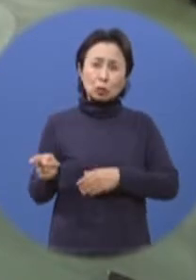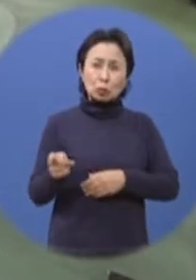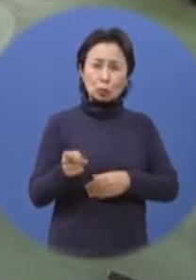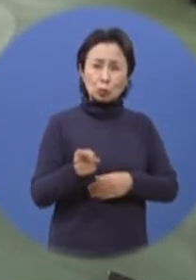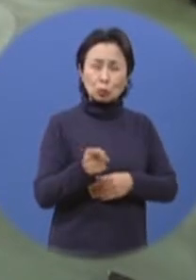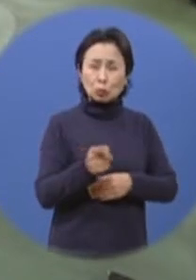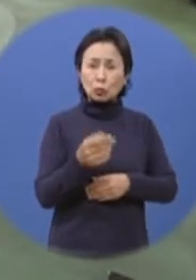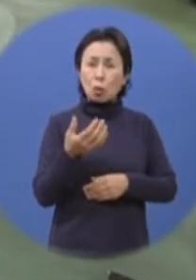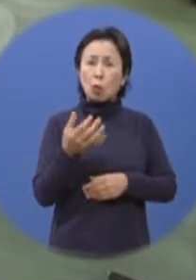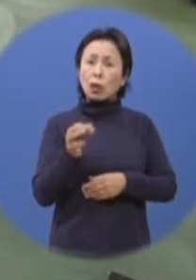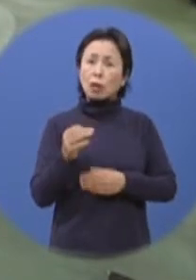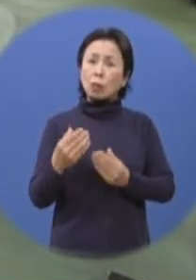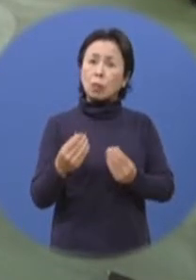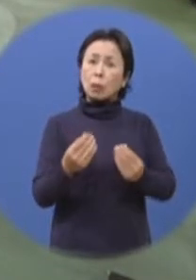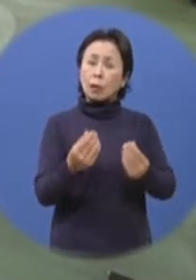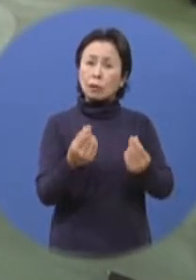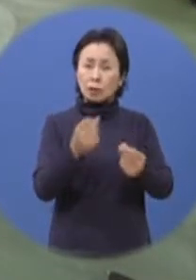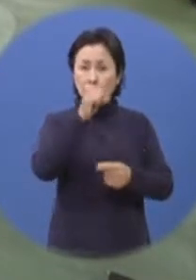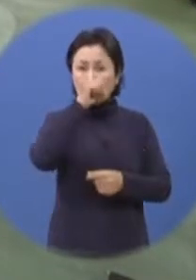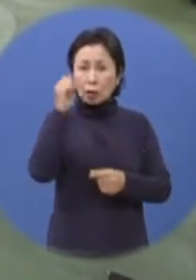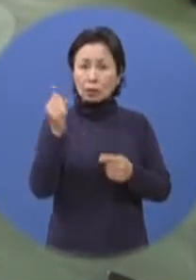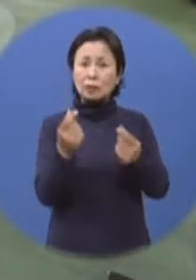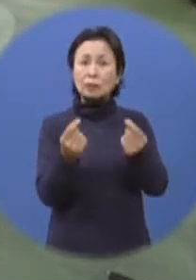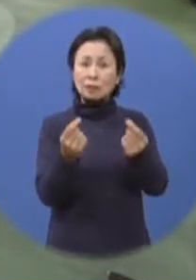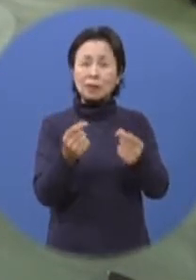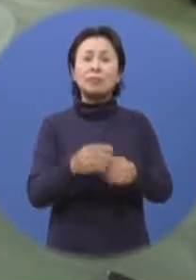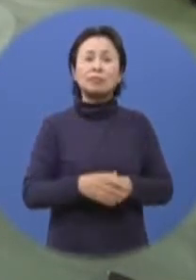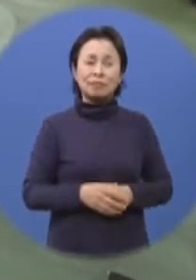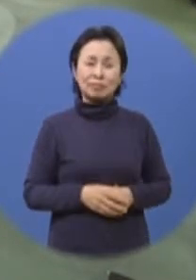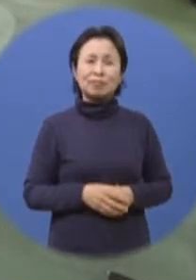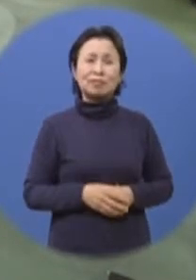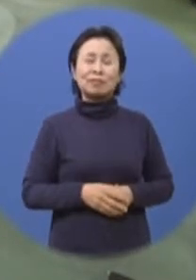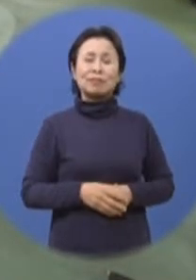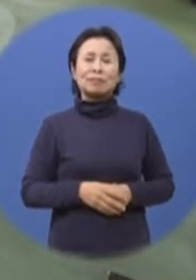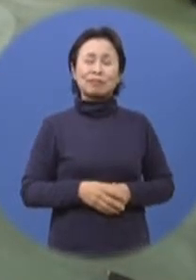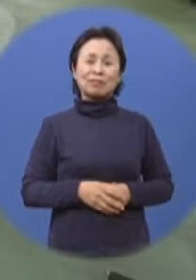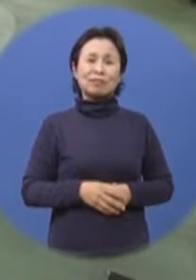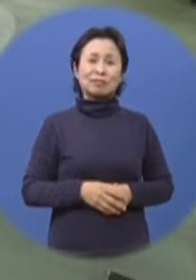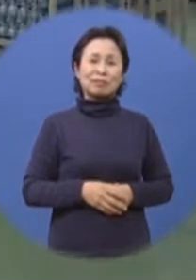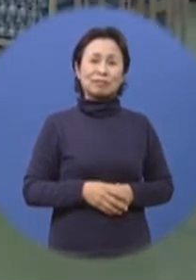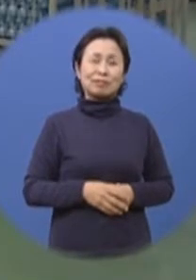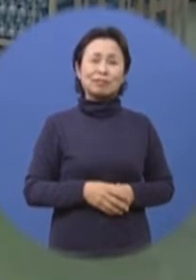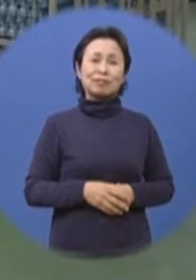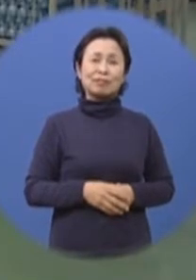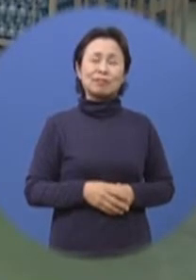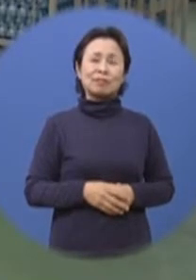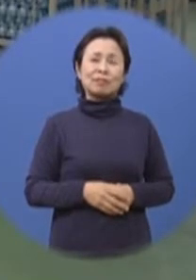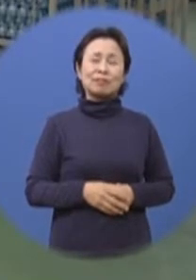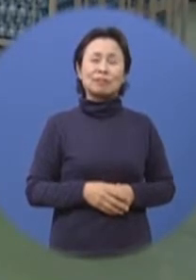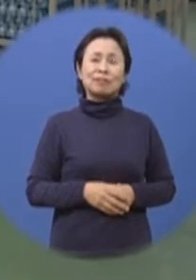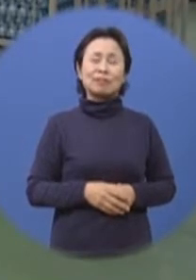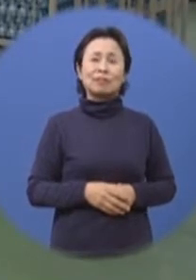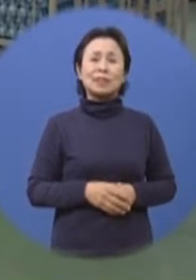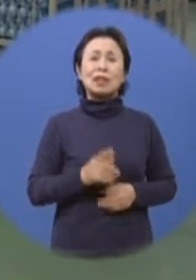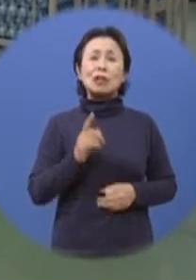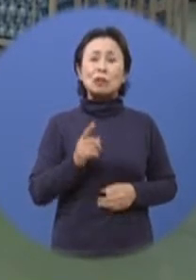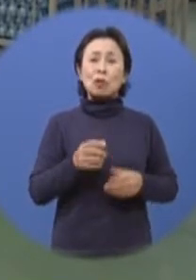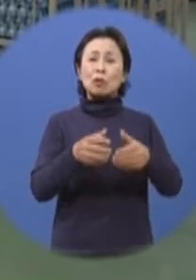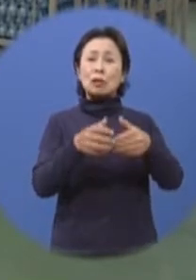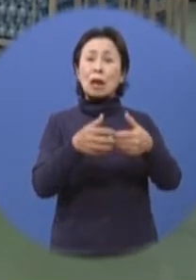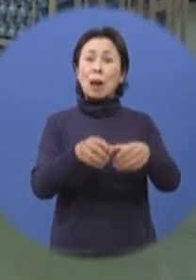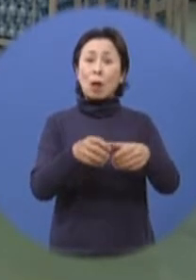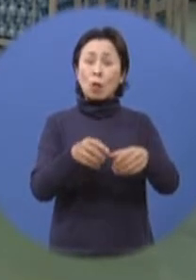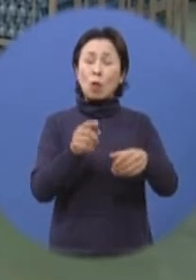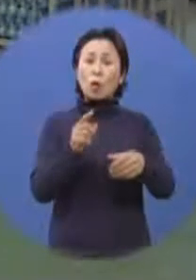物って言われますね部下に挫折かそうですよねはそのそういった卵を